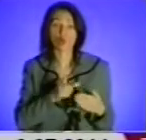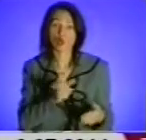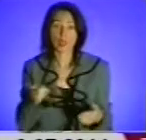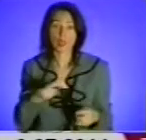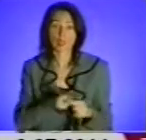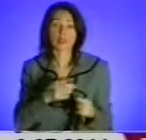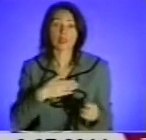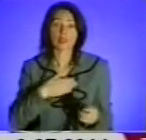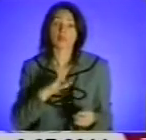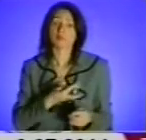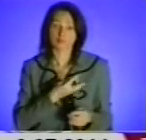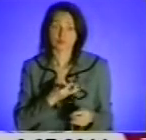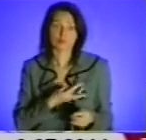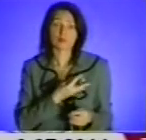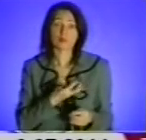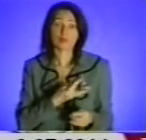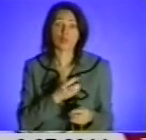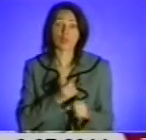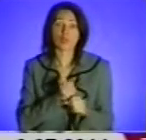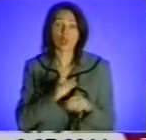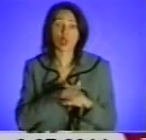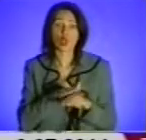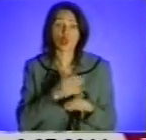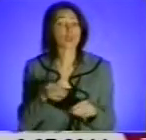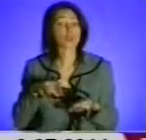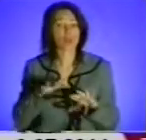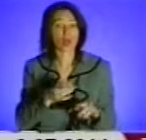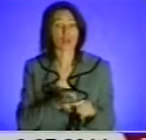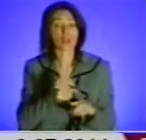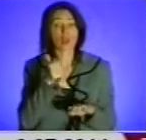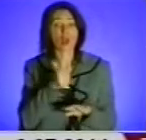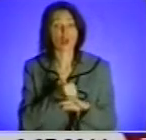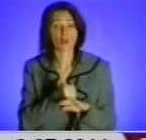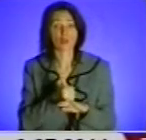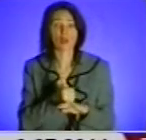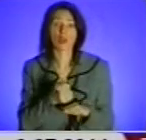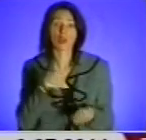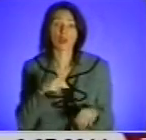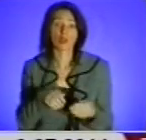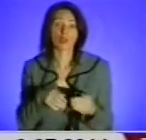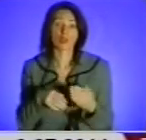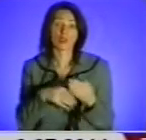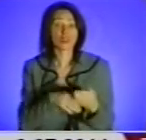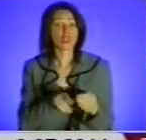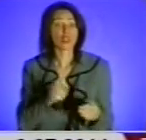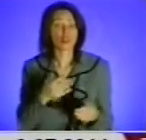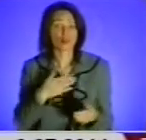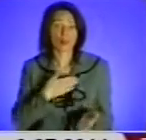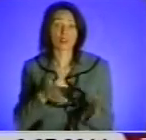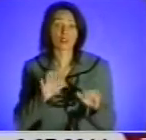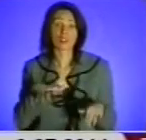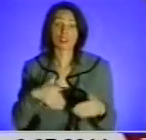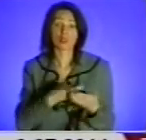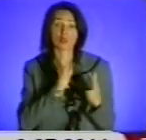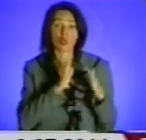добрі справи. І, в принципі, це основний мотивуючий чинник, чому от ми залишили свої